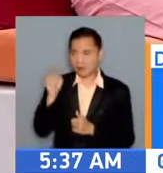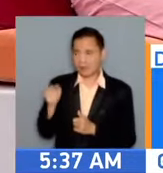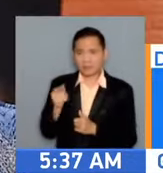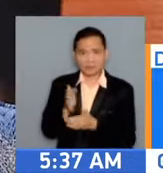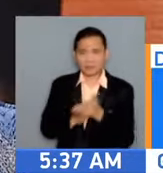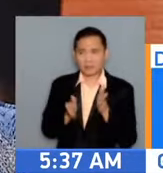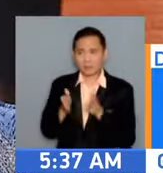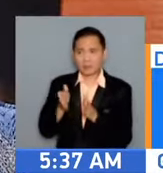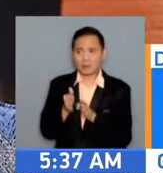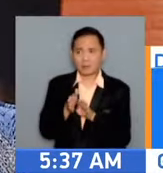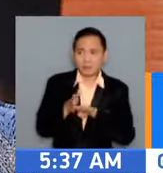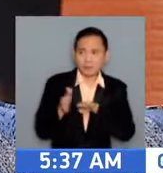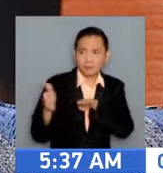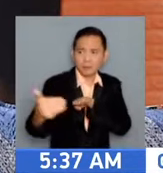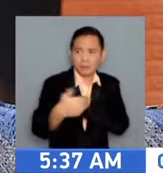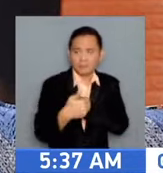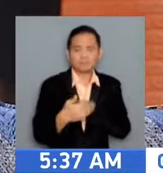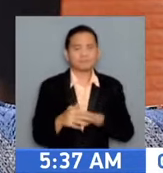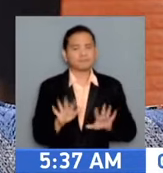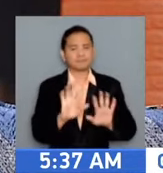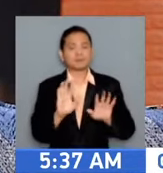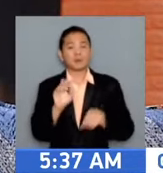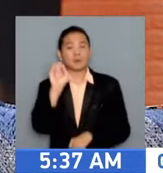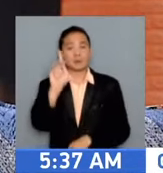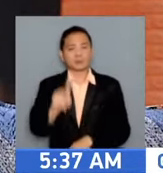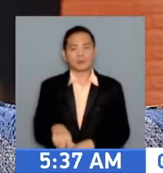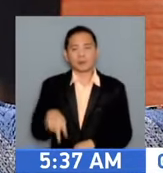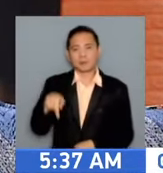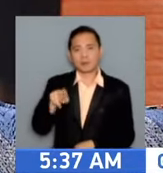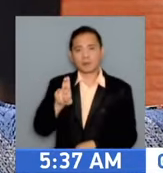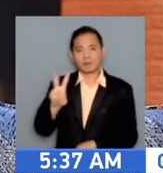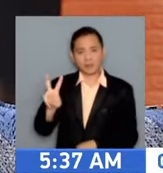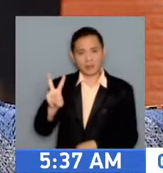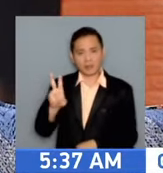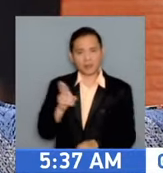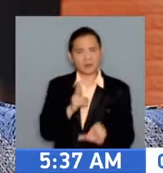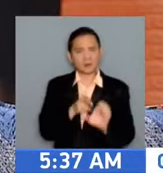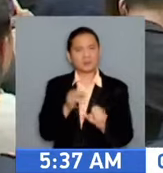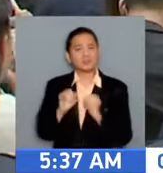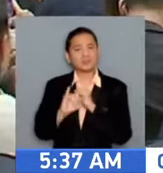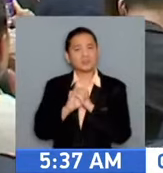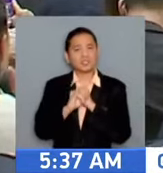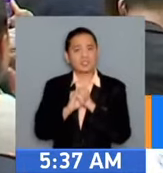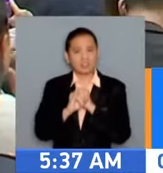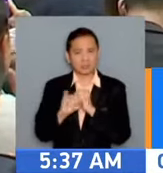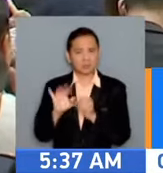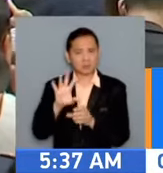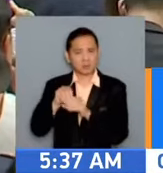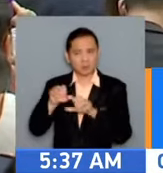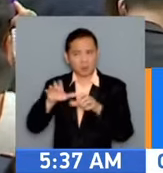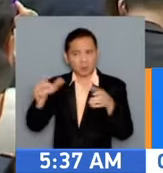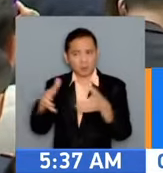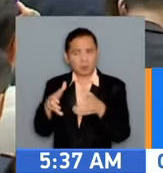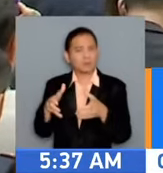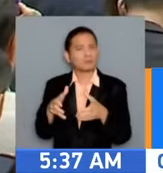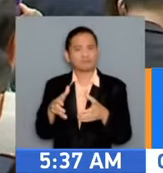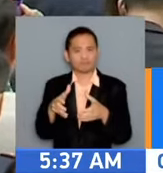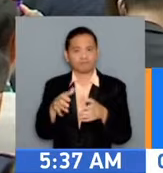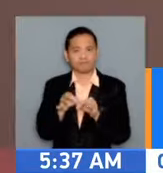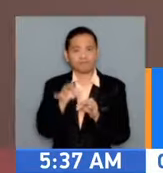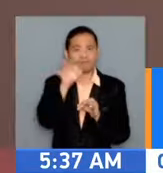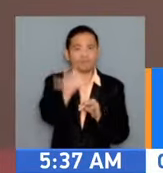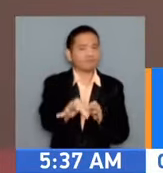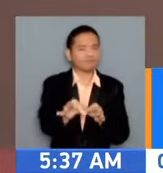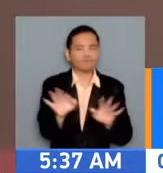Samantala, wala na pong extension ng PUV consolidation. Sabi yan mismo ni Pangulong Bongbong Marcos, sa April 30 na ang huling palugit